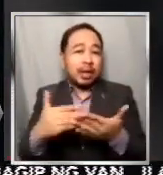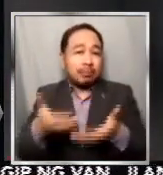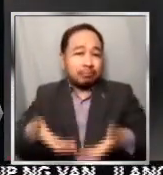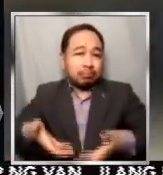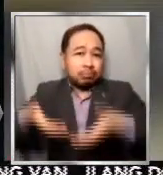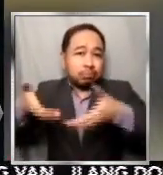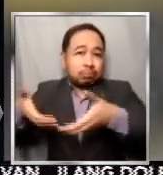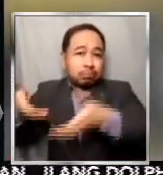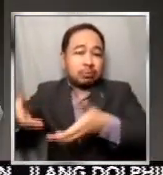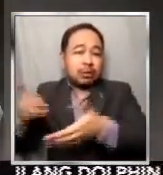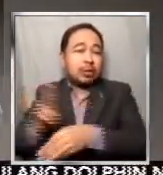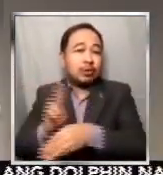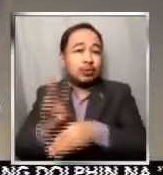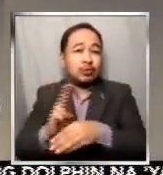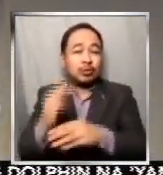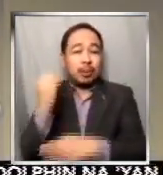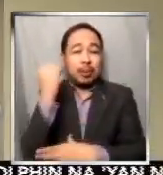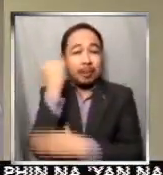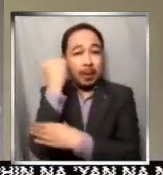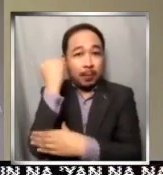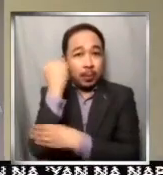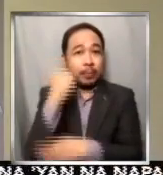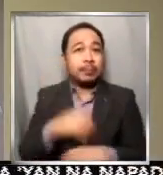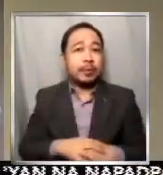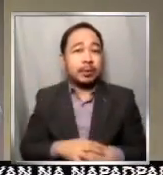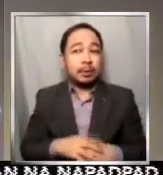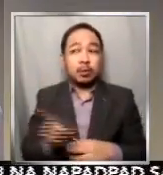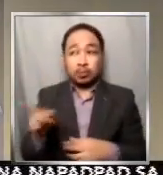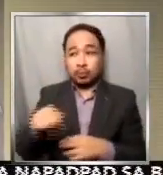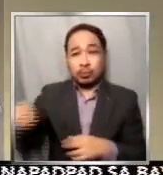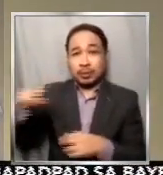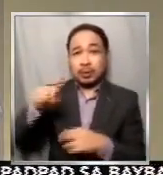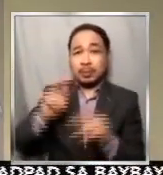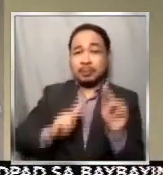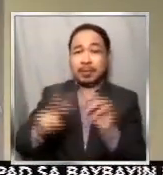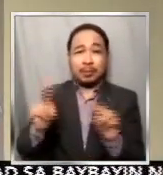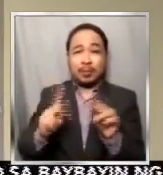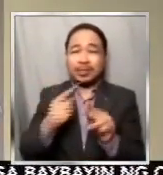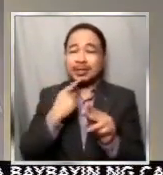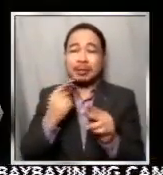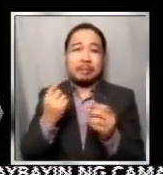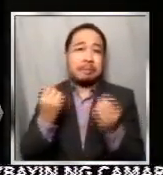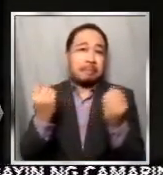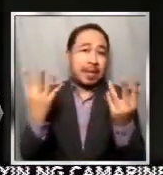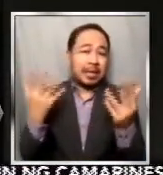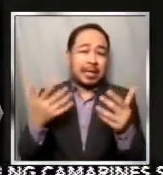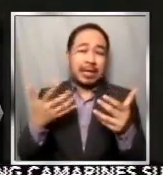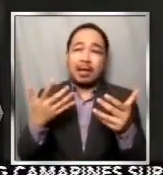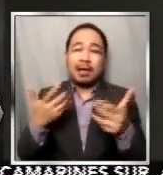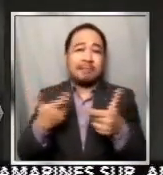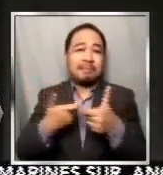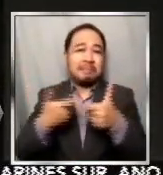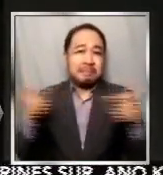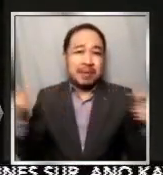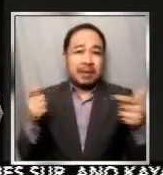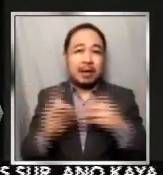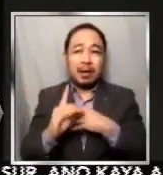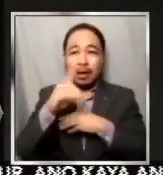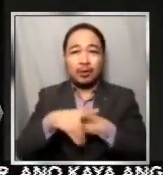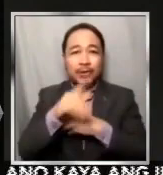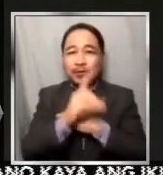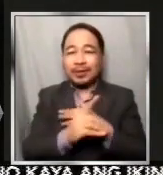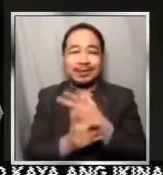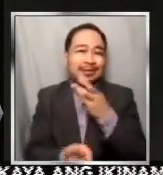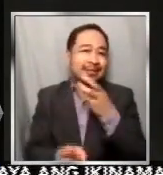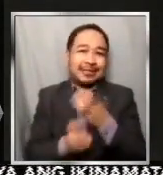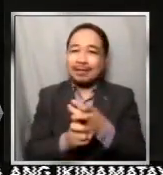ang mga kawayan. Ayon sa mga residente, sa dami at laki ng mga dolphin, nahirapan silang iligtas lahat ng mga